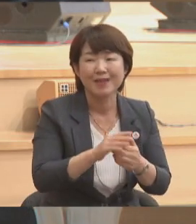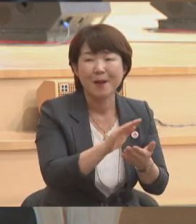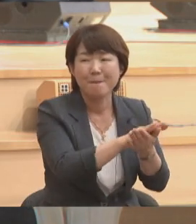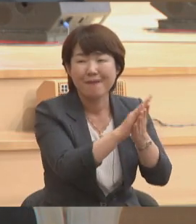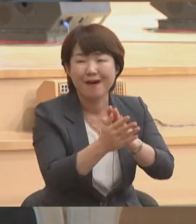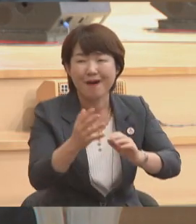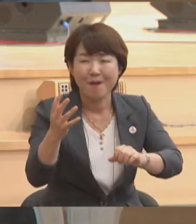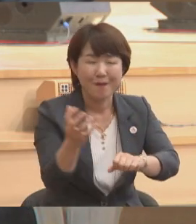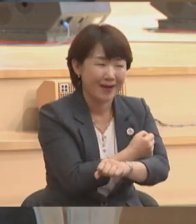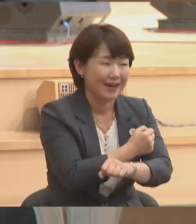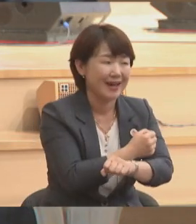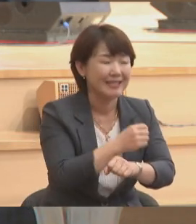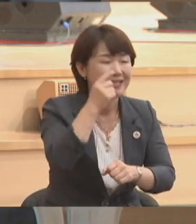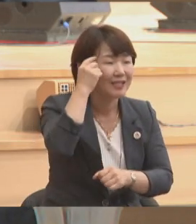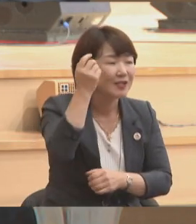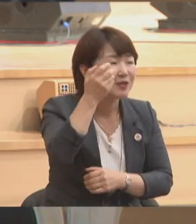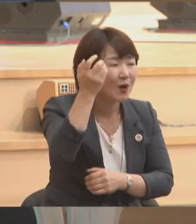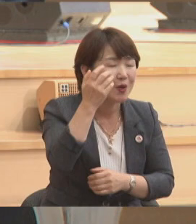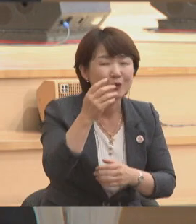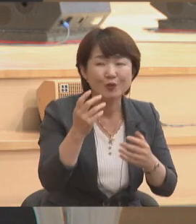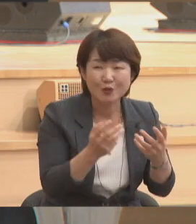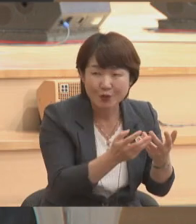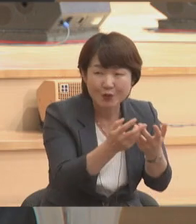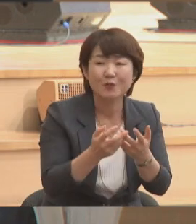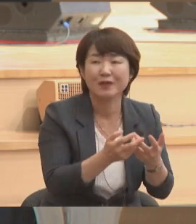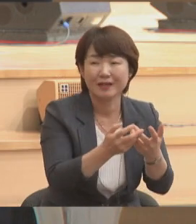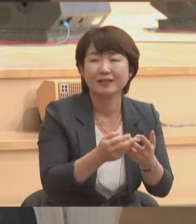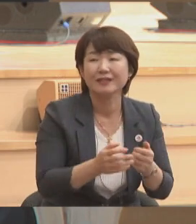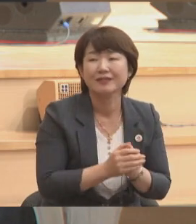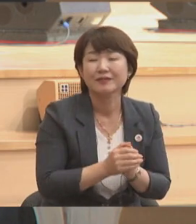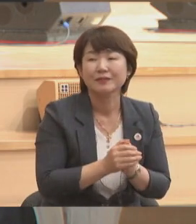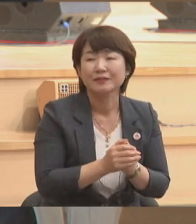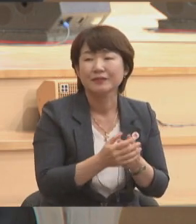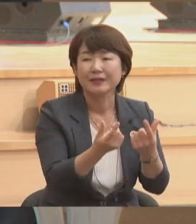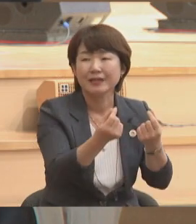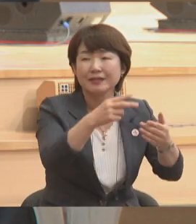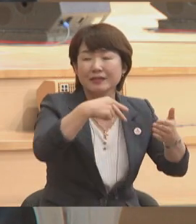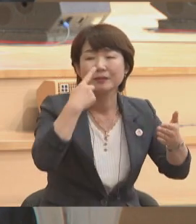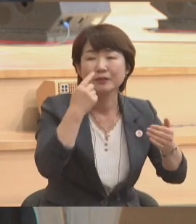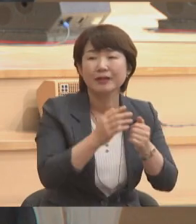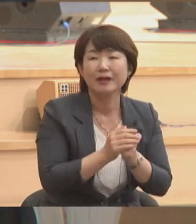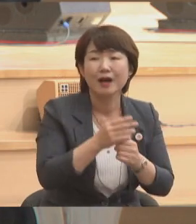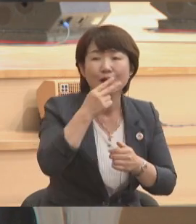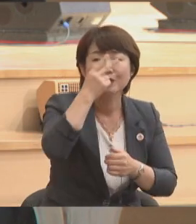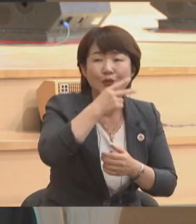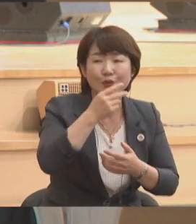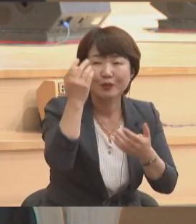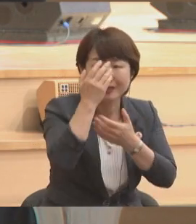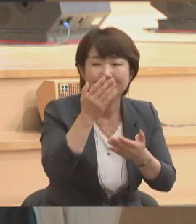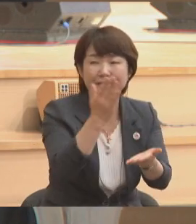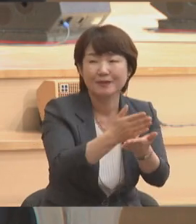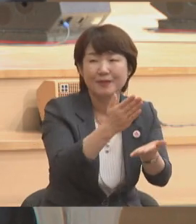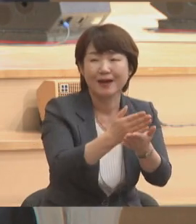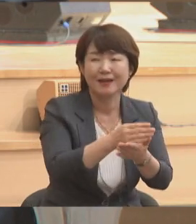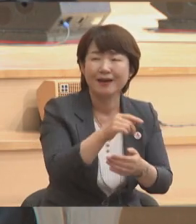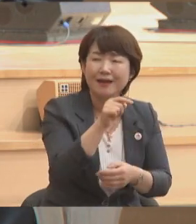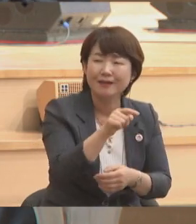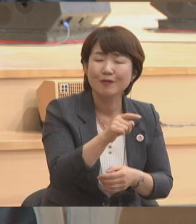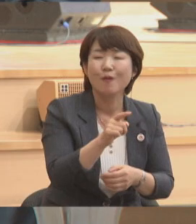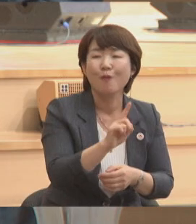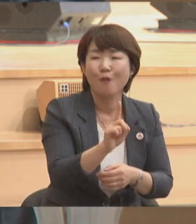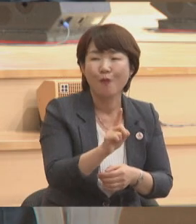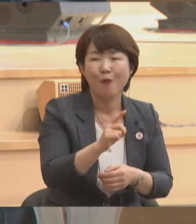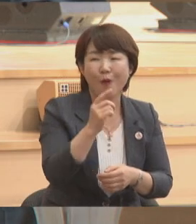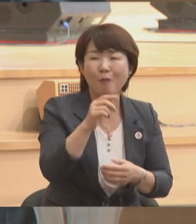레디컬한 성령충만. 18절 또 읽어보십시다. 같이 한번 읽습니다. 시작. 술 취하지 말라. 이는